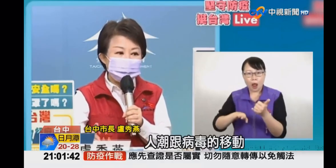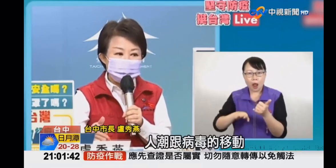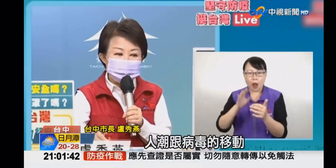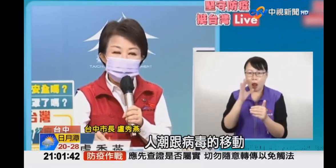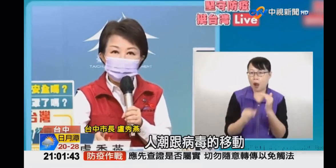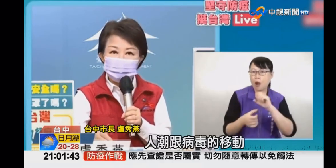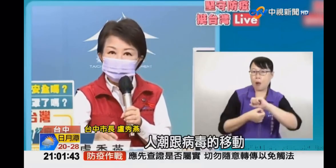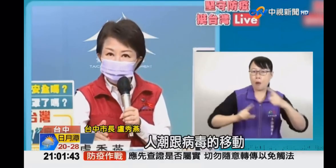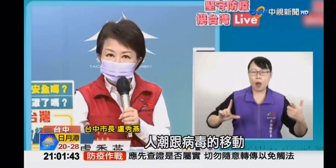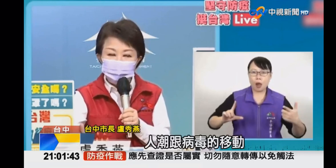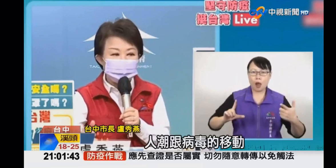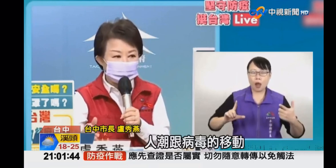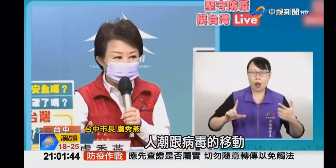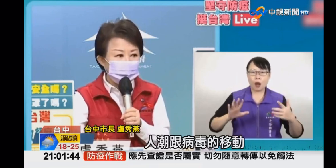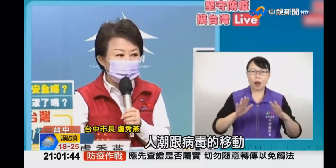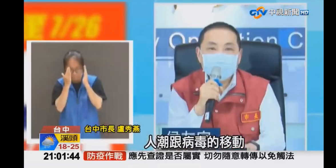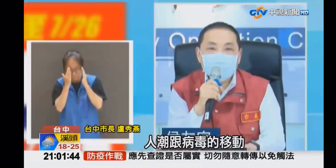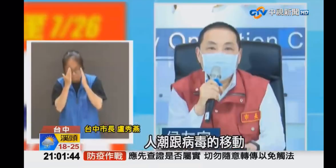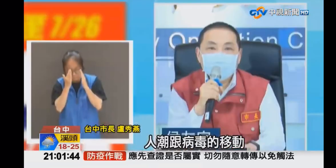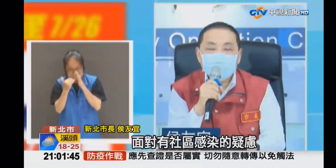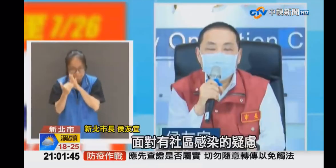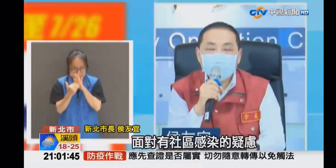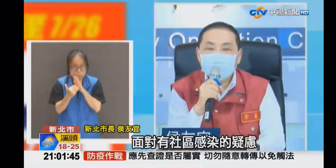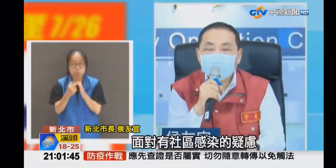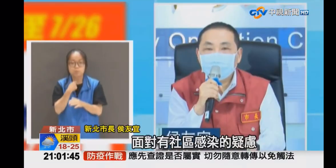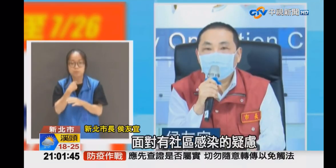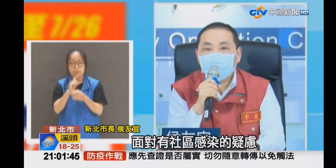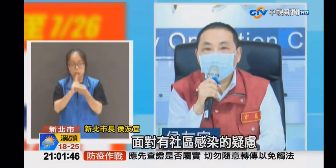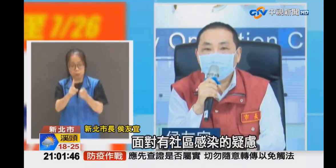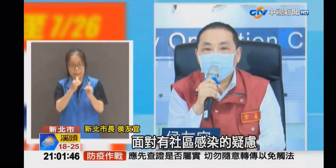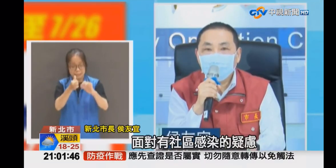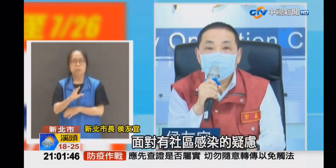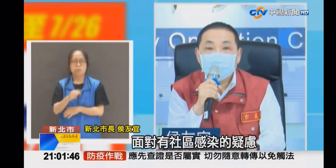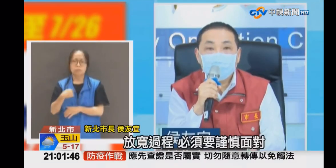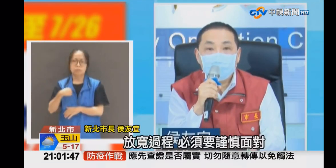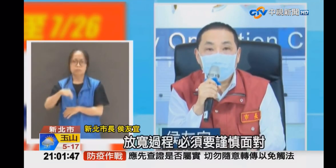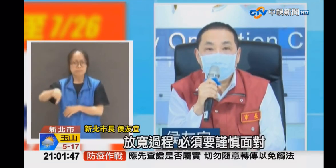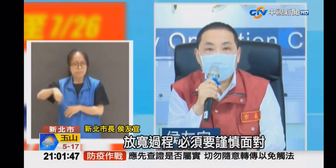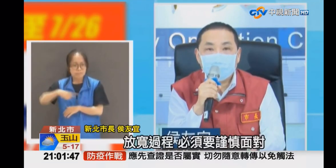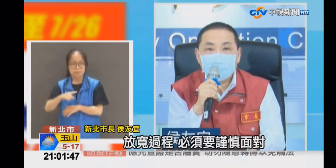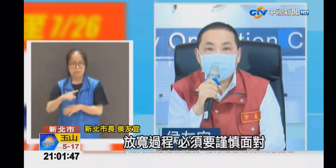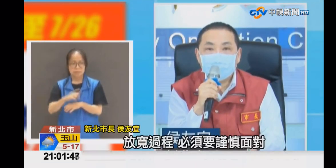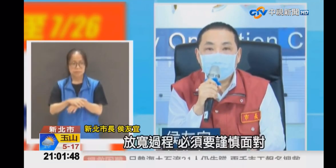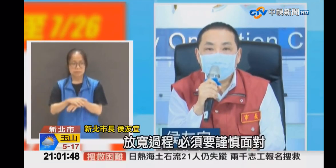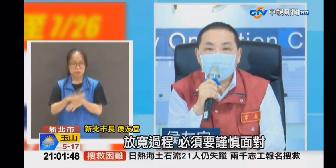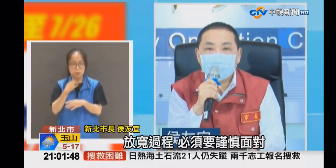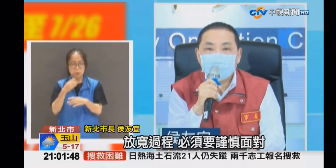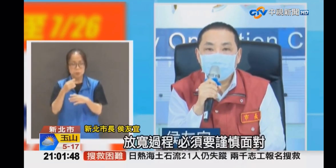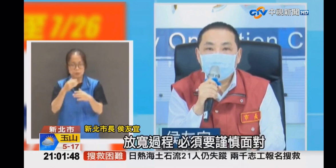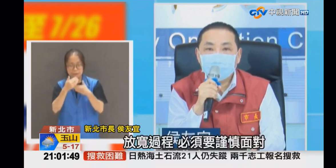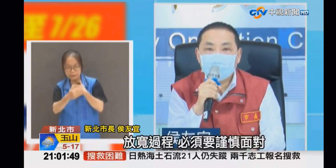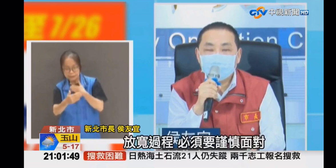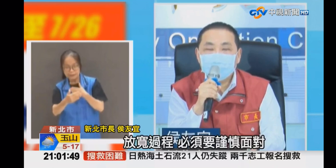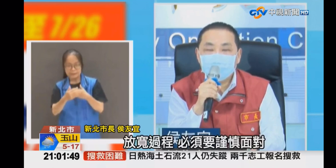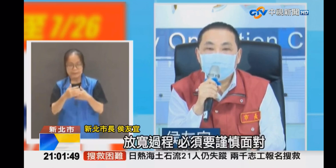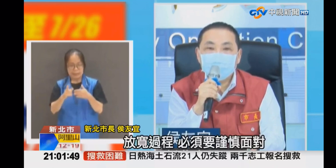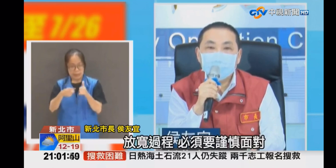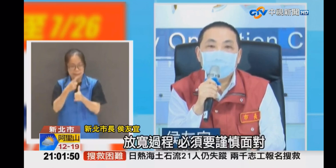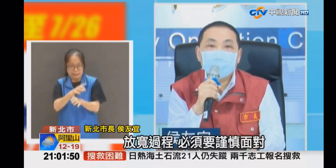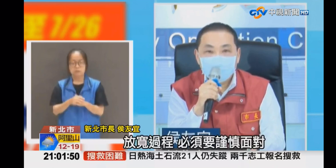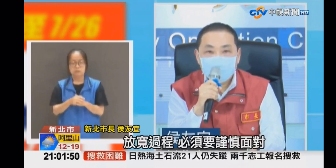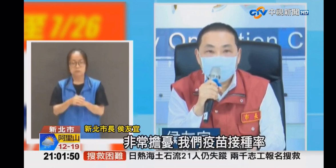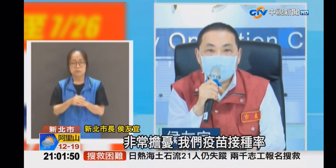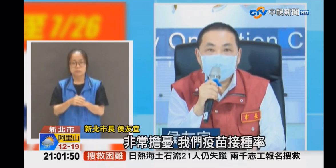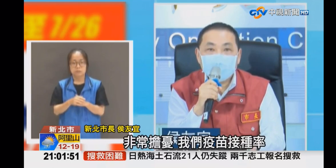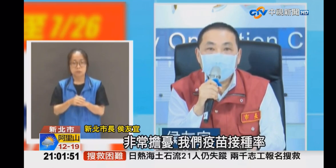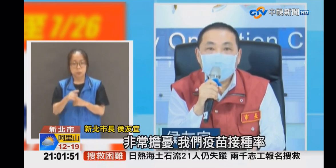样，造成人潮跟病毒的移动。 面对有社区感染的疑虑，在放宽的过程当中，必须要先谨慎